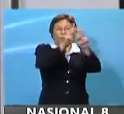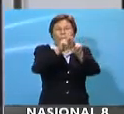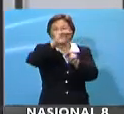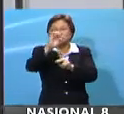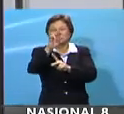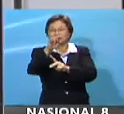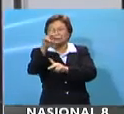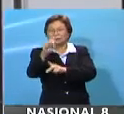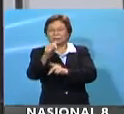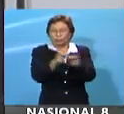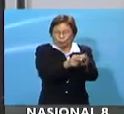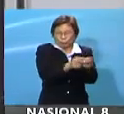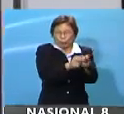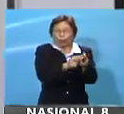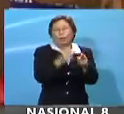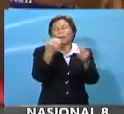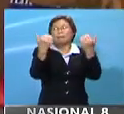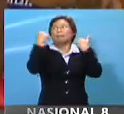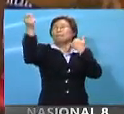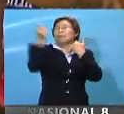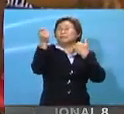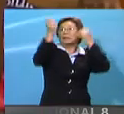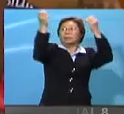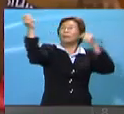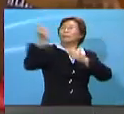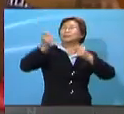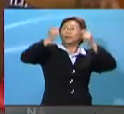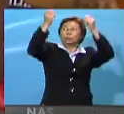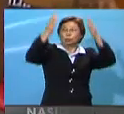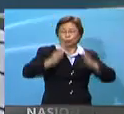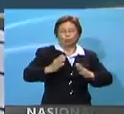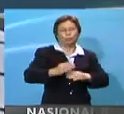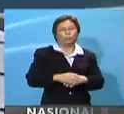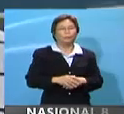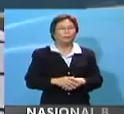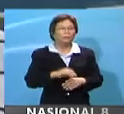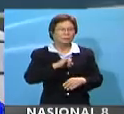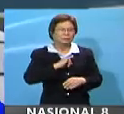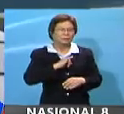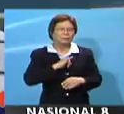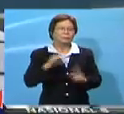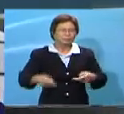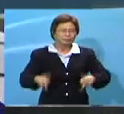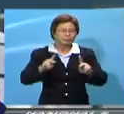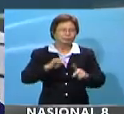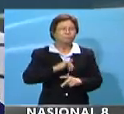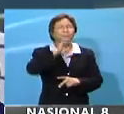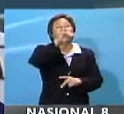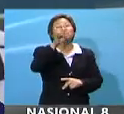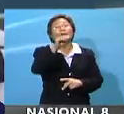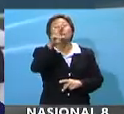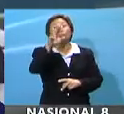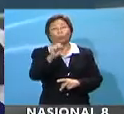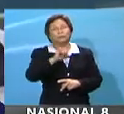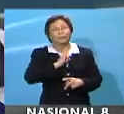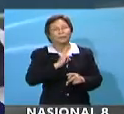yang diusahakan seorang pesara guru, Jamlus Mat Zium. Saya berkesempatan mengumpul segala